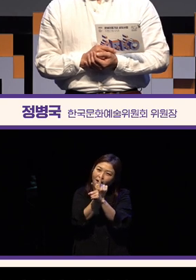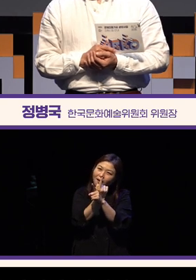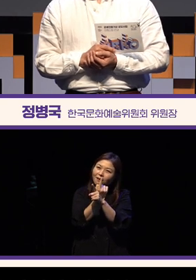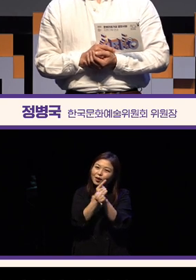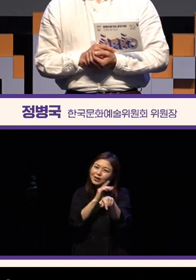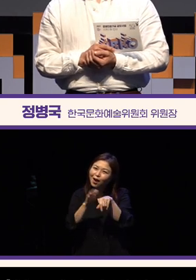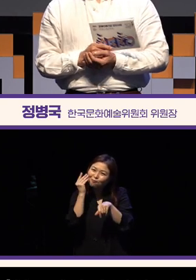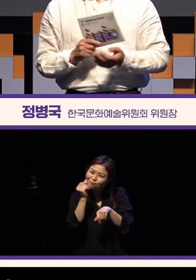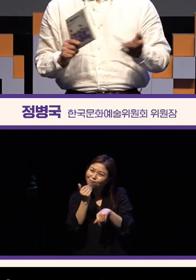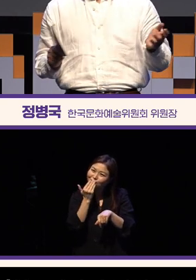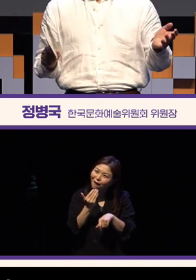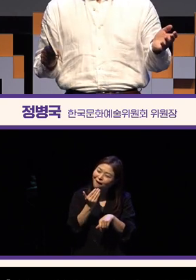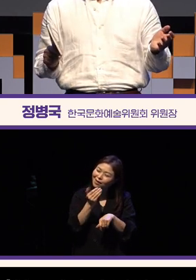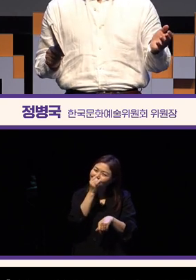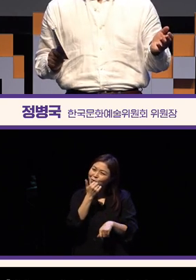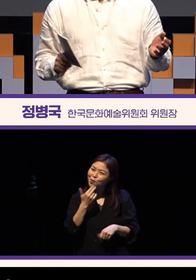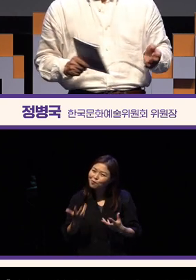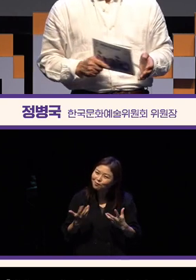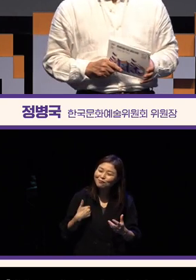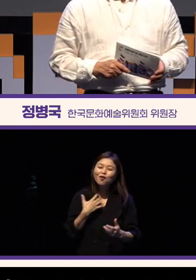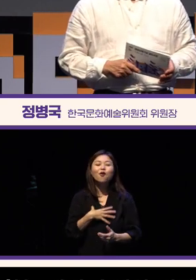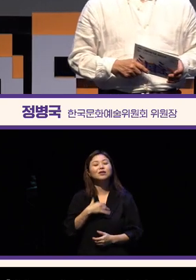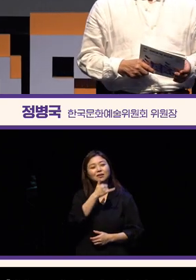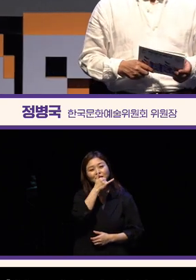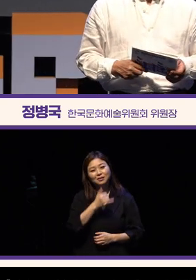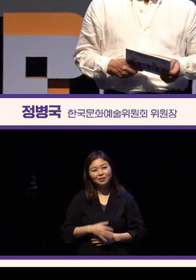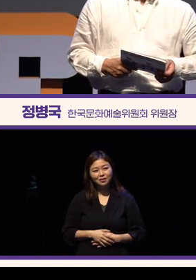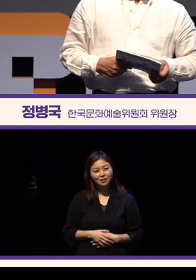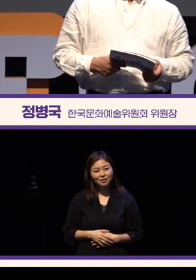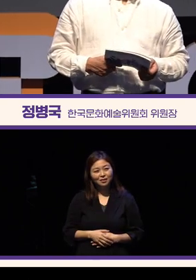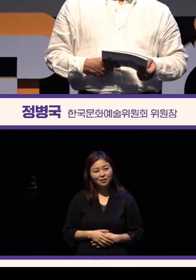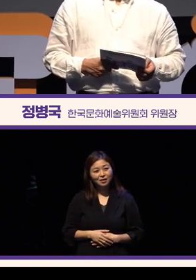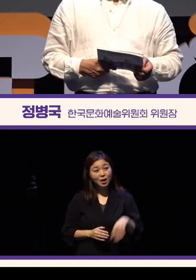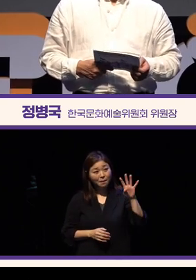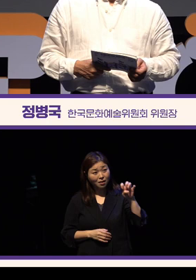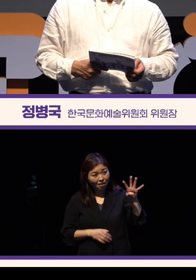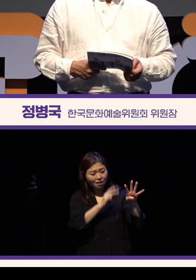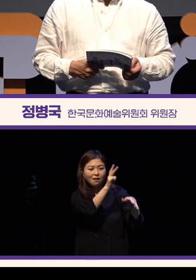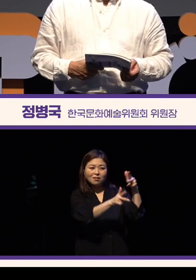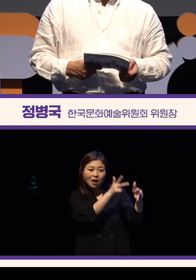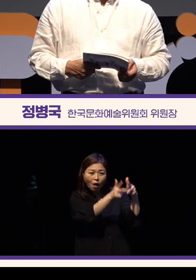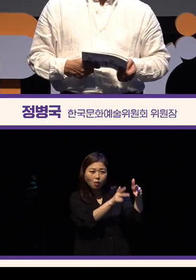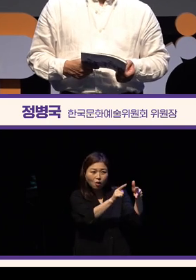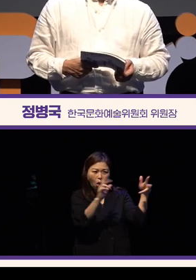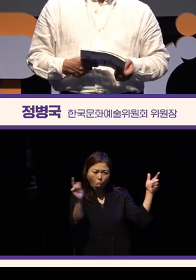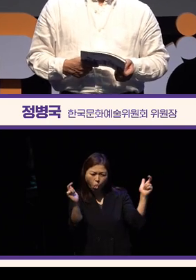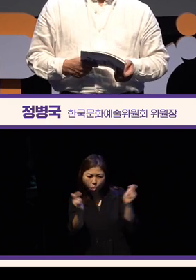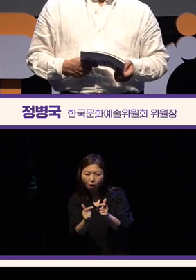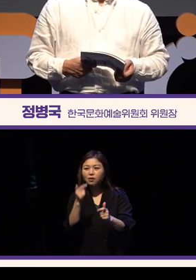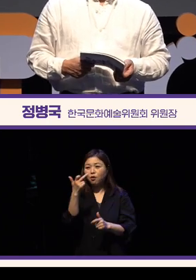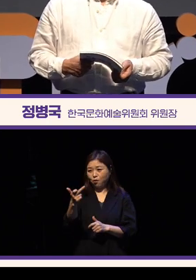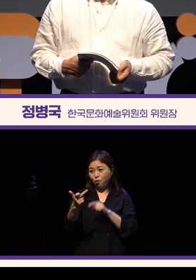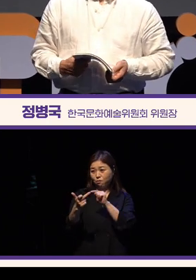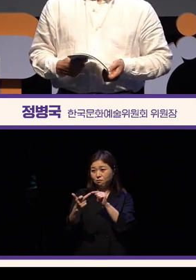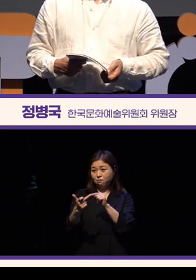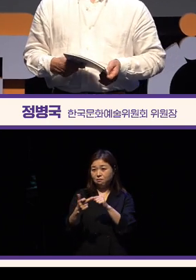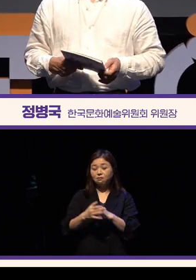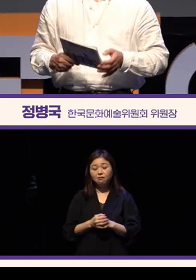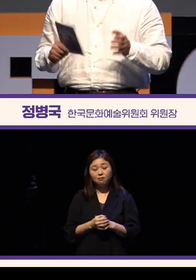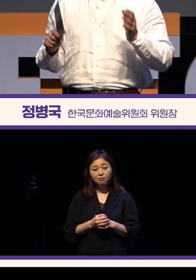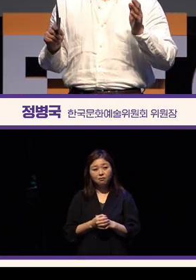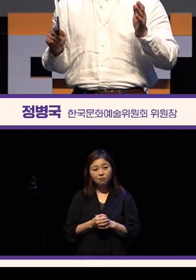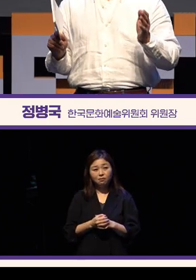많습니다. 앞에서 말씀드린 대로 44개의 사업이 17개로 줄어요.